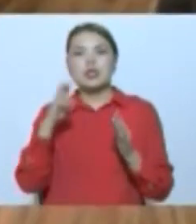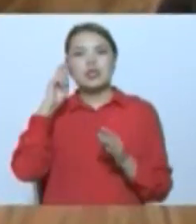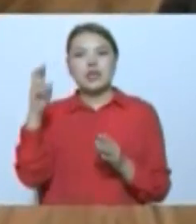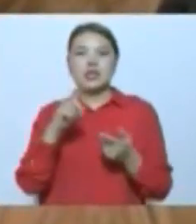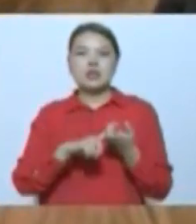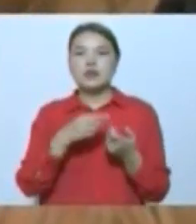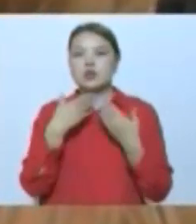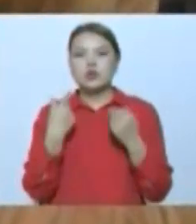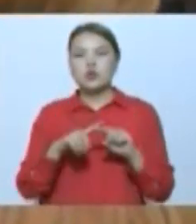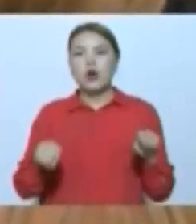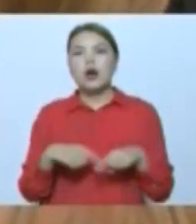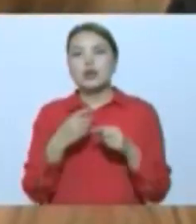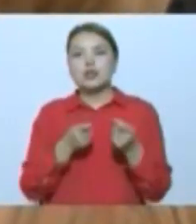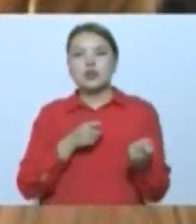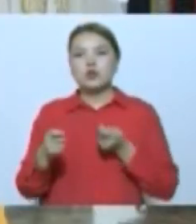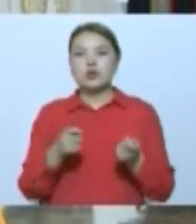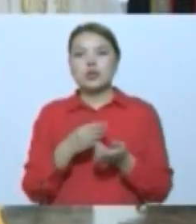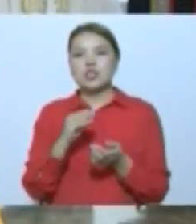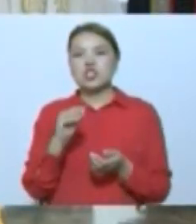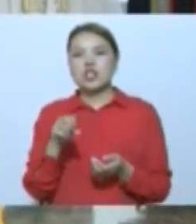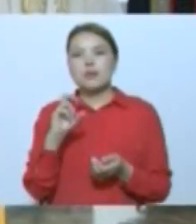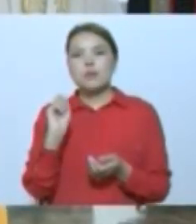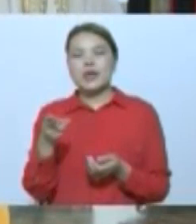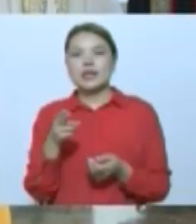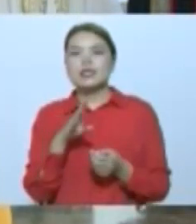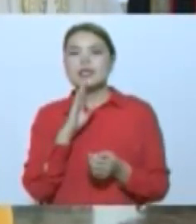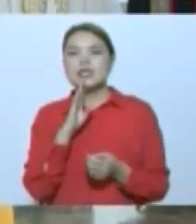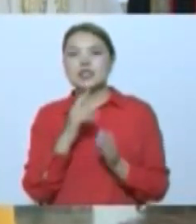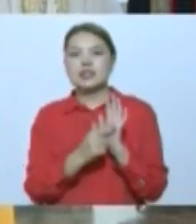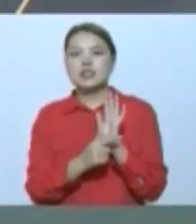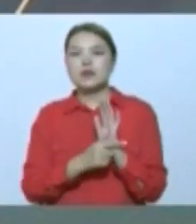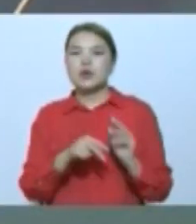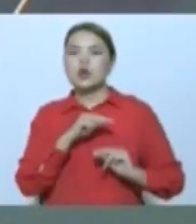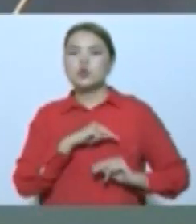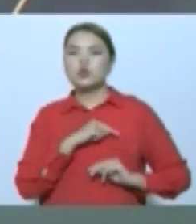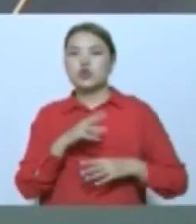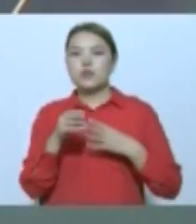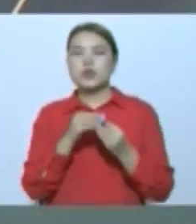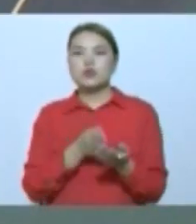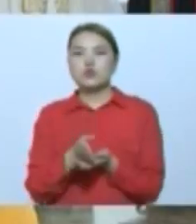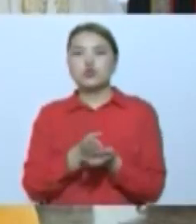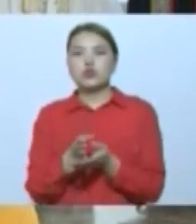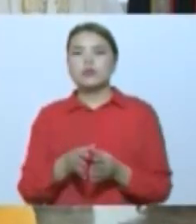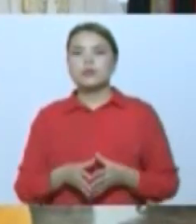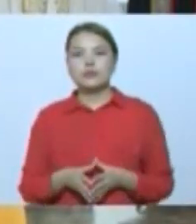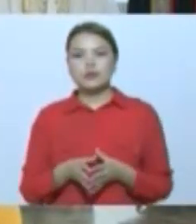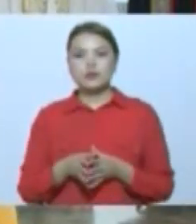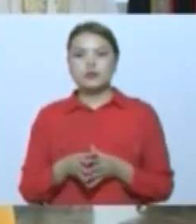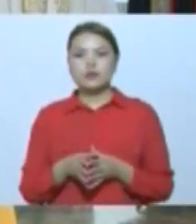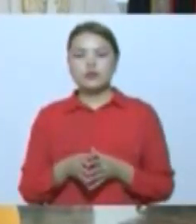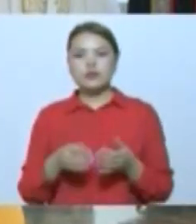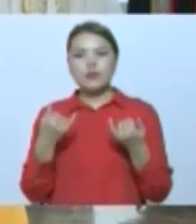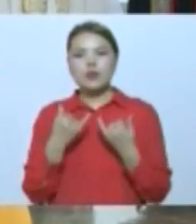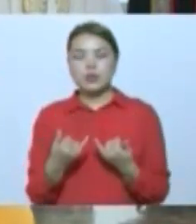емес ұйымдардың қызметін үйлестіріп жүрген Жібек Ахметова 7 қызметкермен жүйелі жұмыс атқарып жүр. Біздің өңірде үкіметтік емес